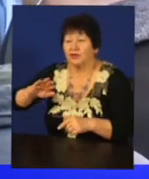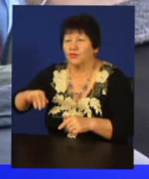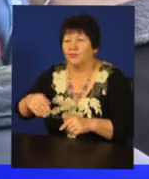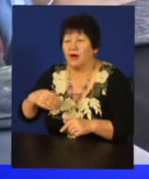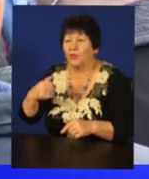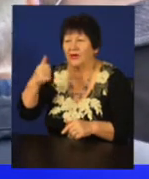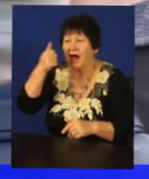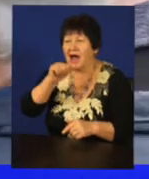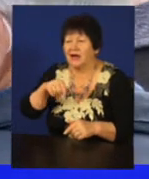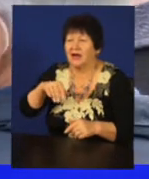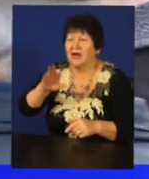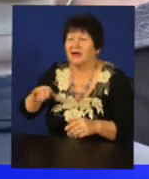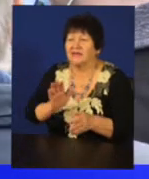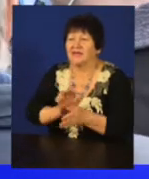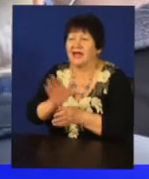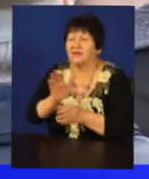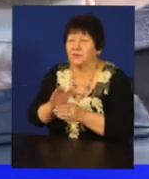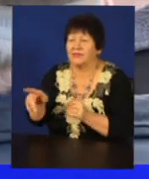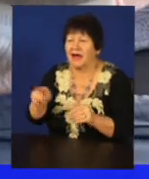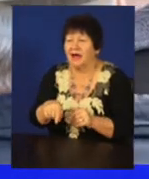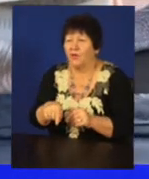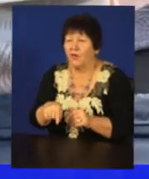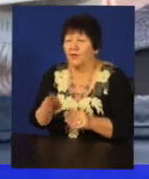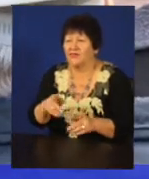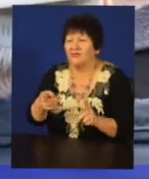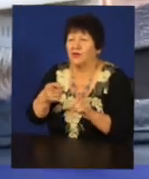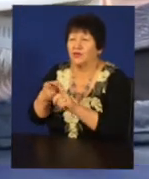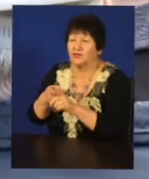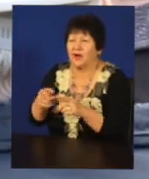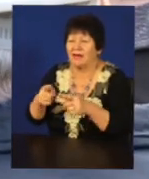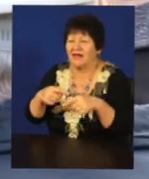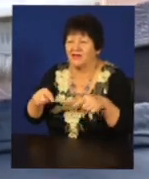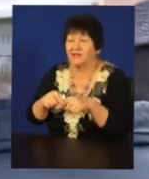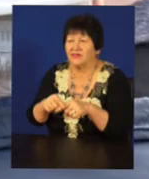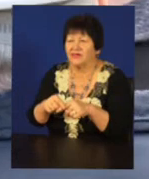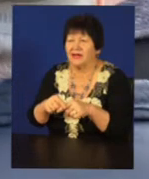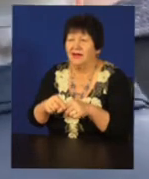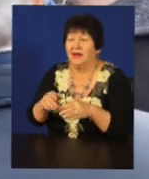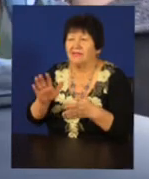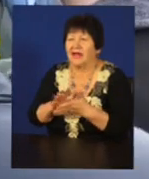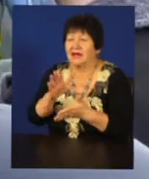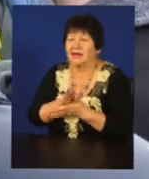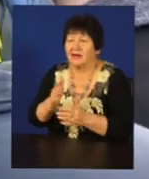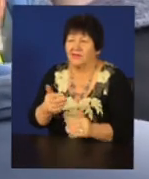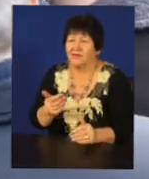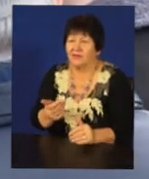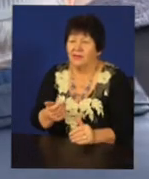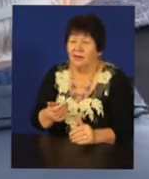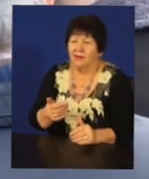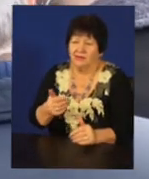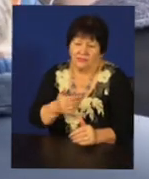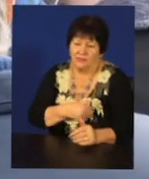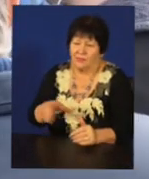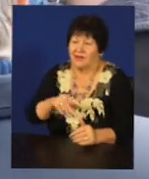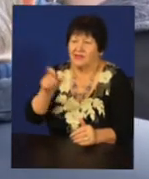dare exploatare acestei rețele de canalizare, se vor conecta la serviciile de canalizare? Dorința cetățenilor